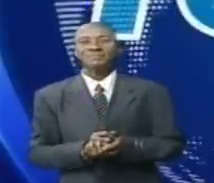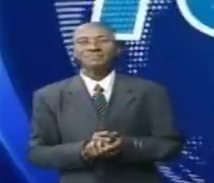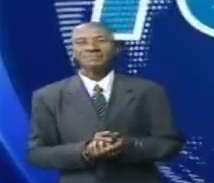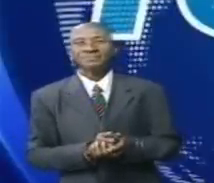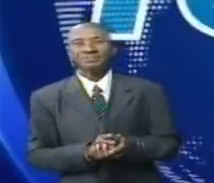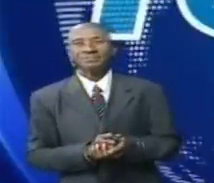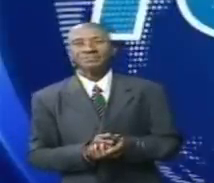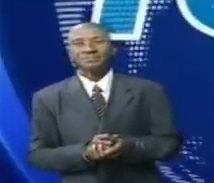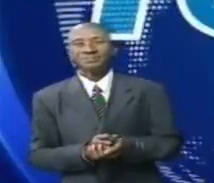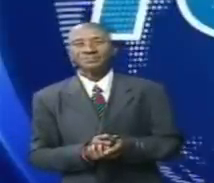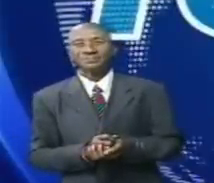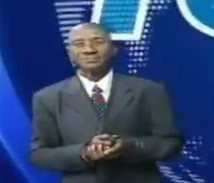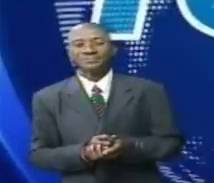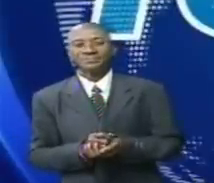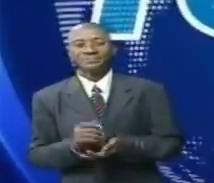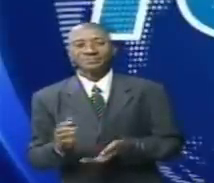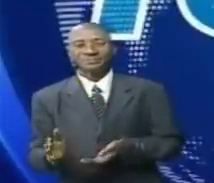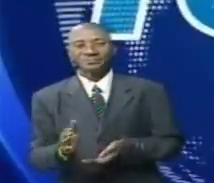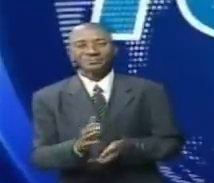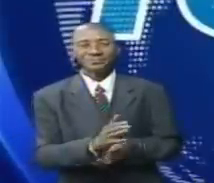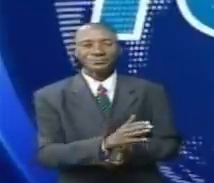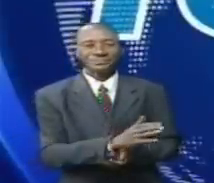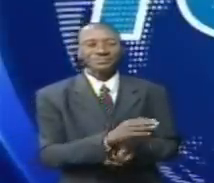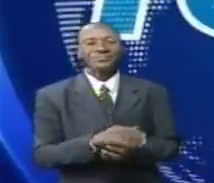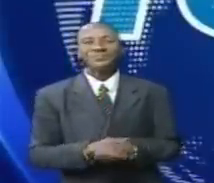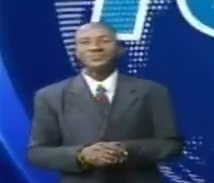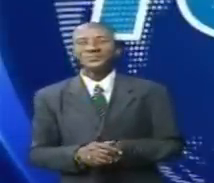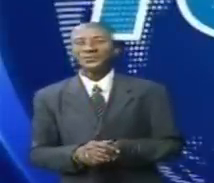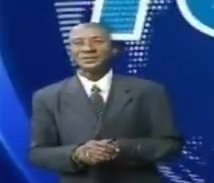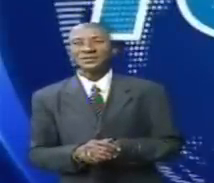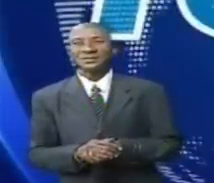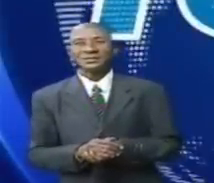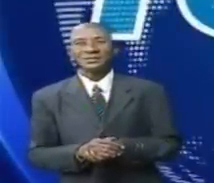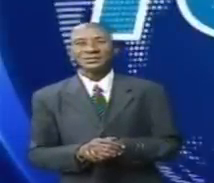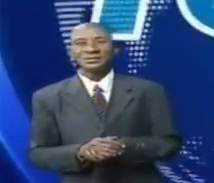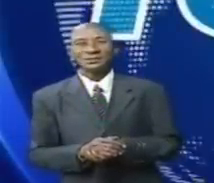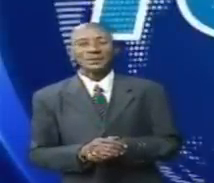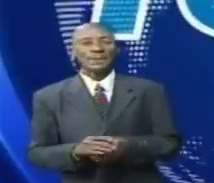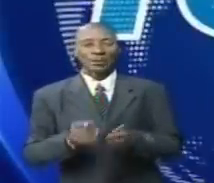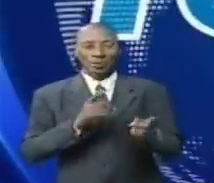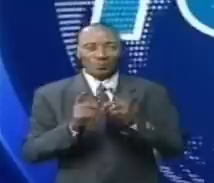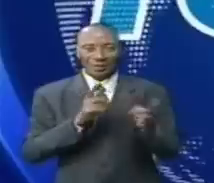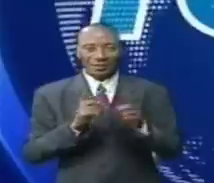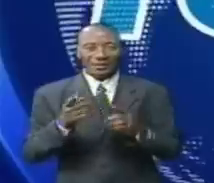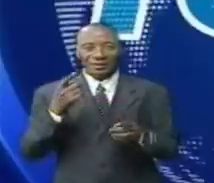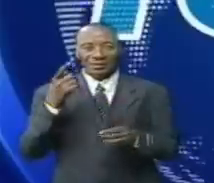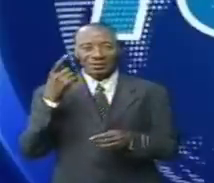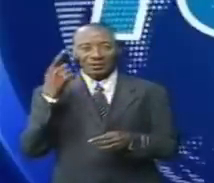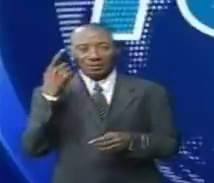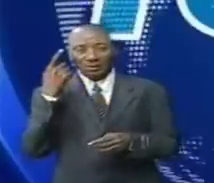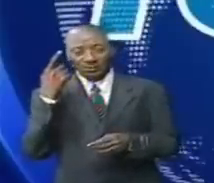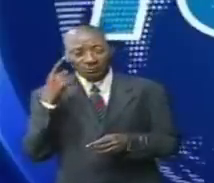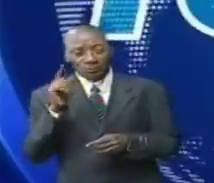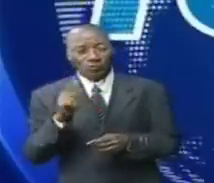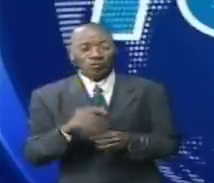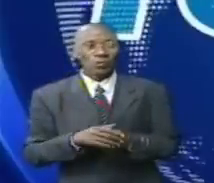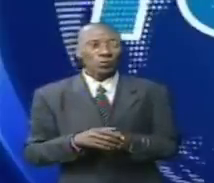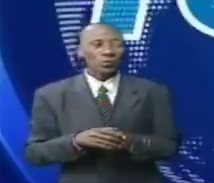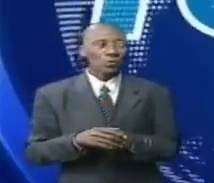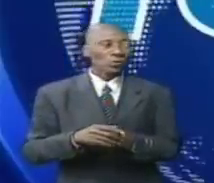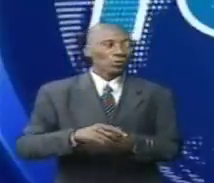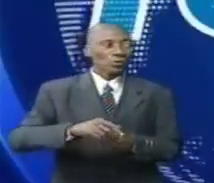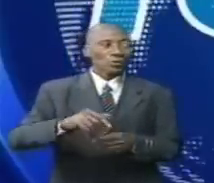Sensibilisation des jeunes de Matadi Kibala sur l'éveil de conscience, c'était au cours des journées organisées par la jeunesse de l'église